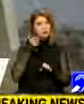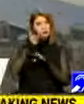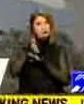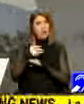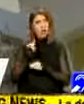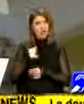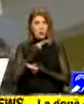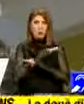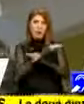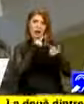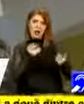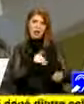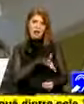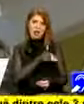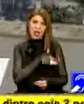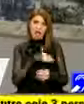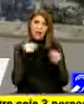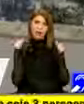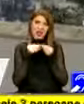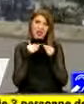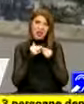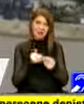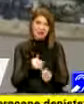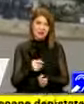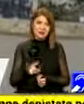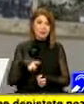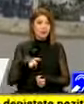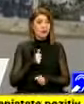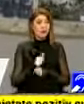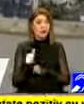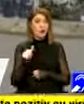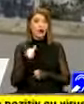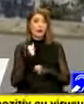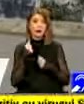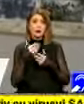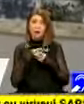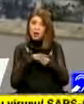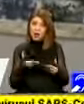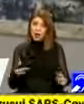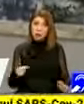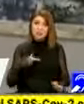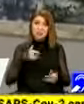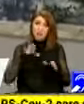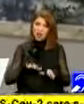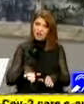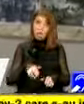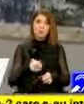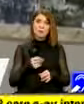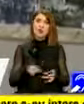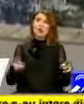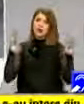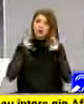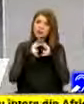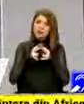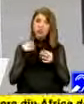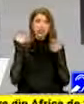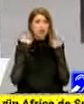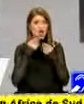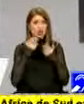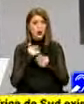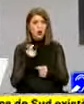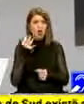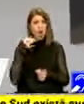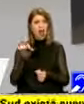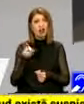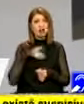le împărtășește elevilor de acasă. Ar fi foarte indicat să avem asemenea întâlniri și în școli. Este altceva